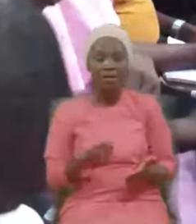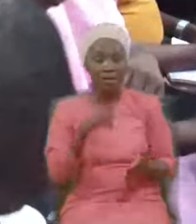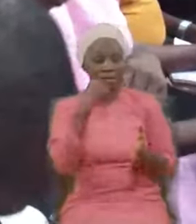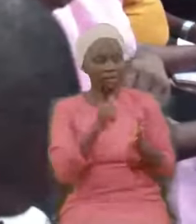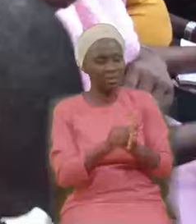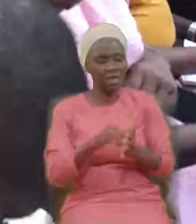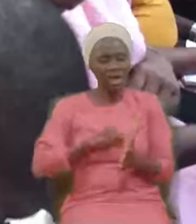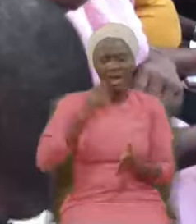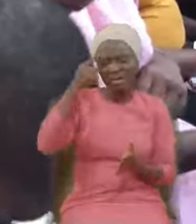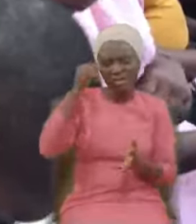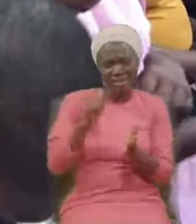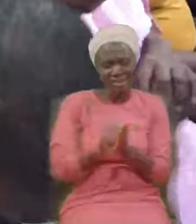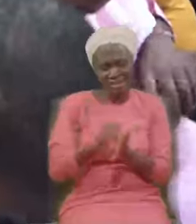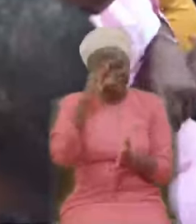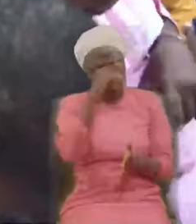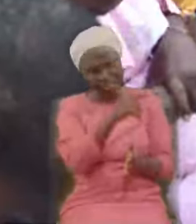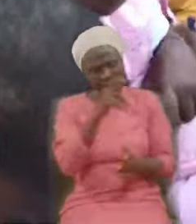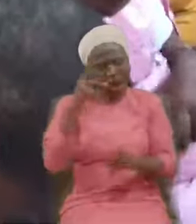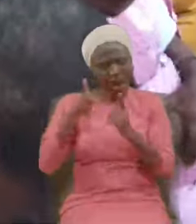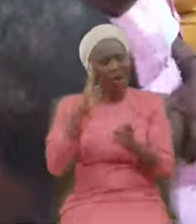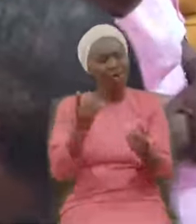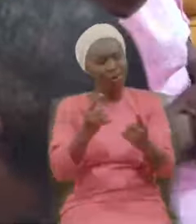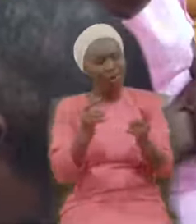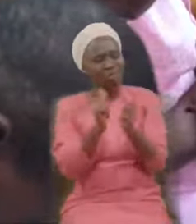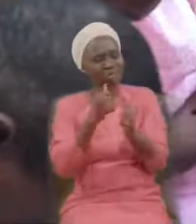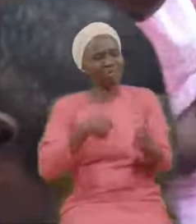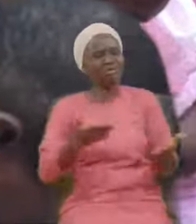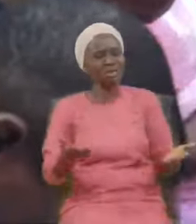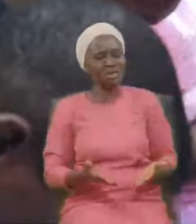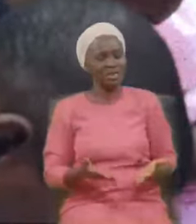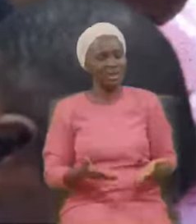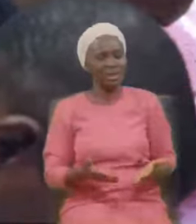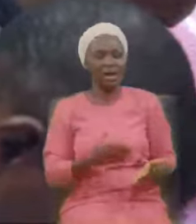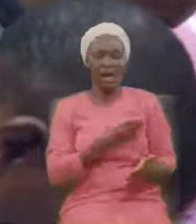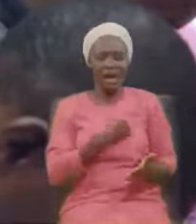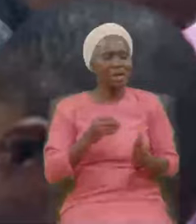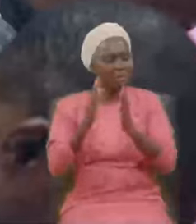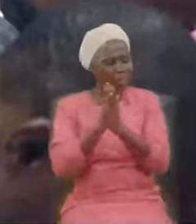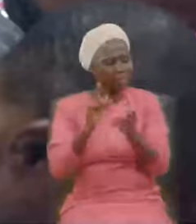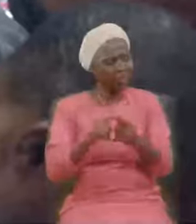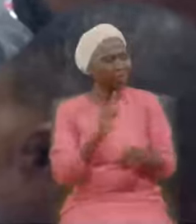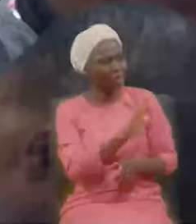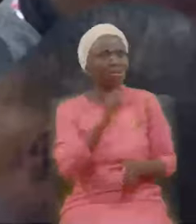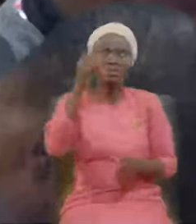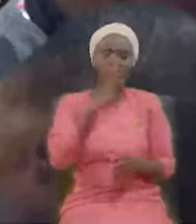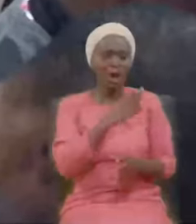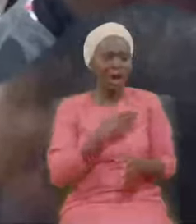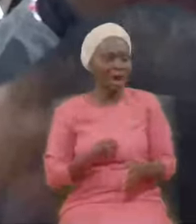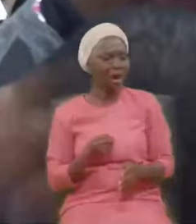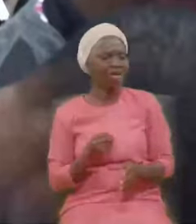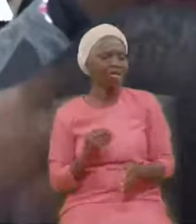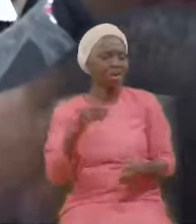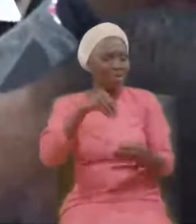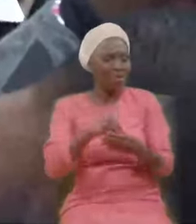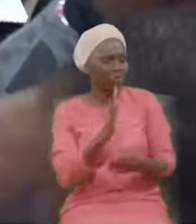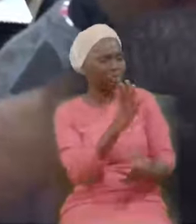Et voici, je me disais, il sortira vers moi. Il se présentera lui-même. Il invoquera le